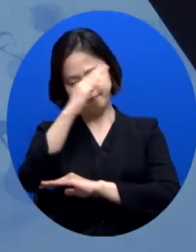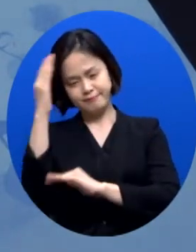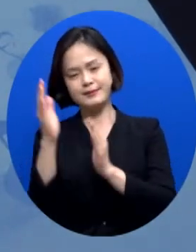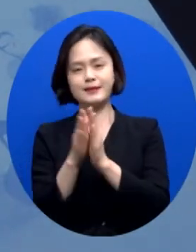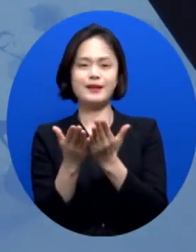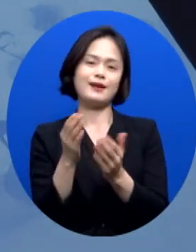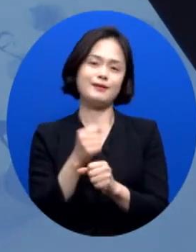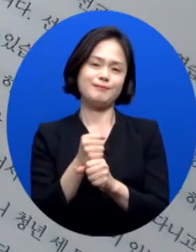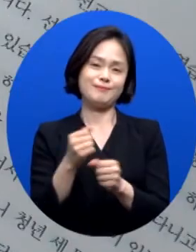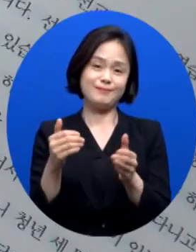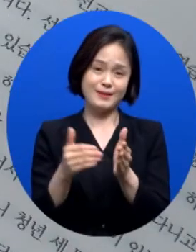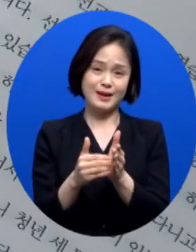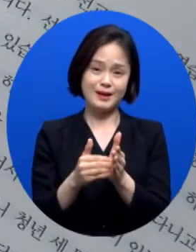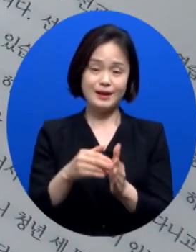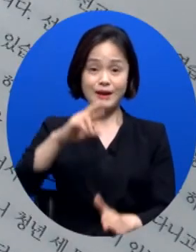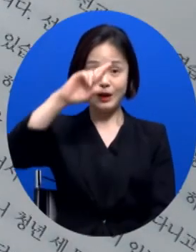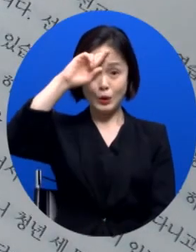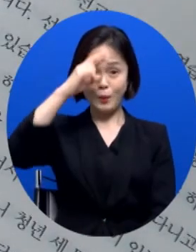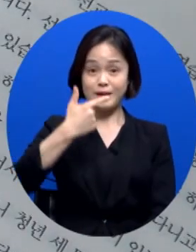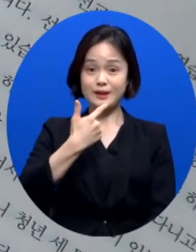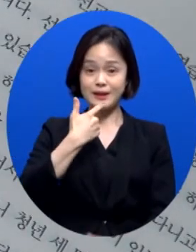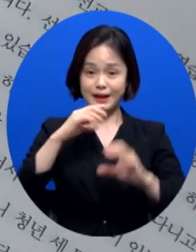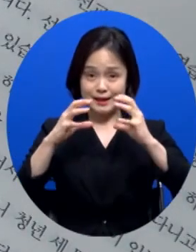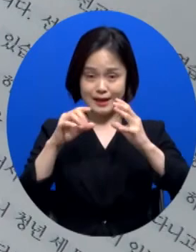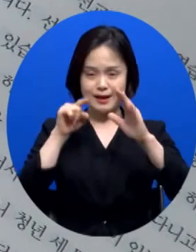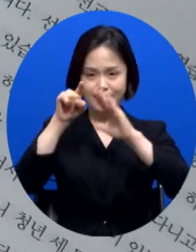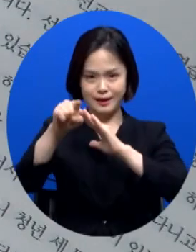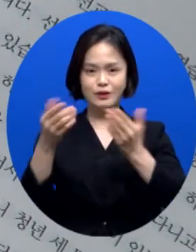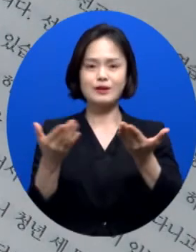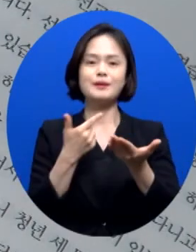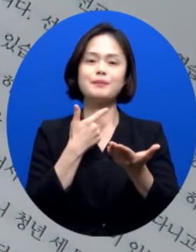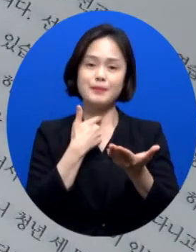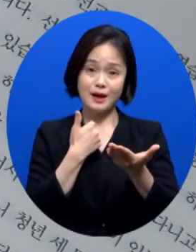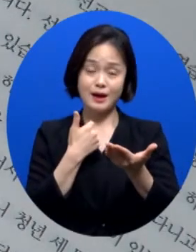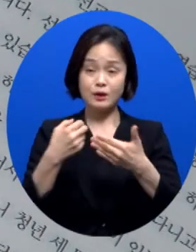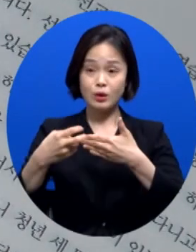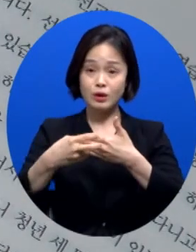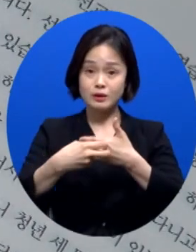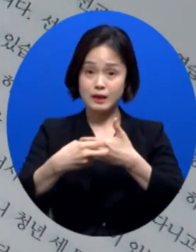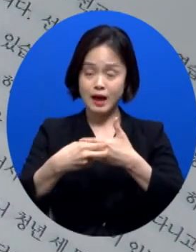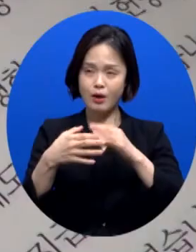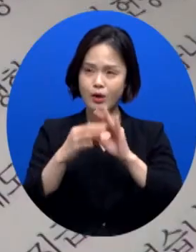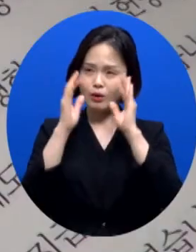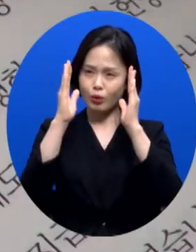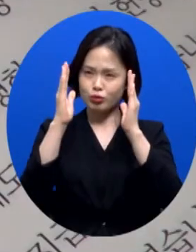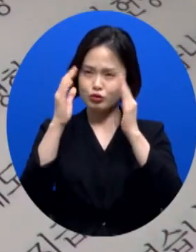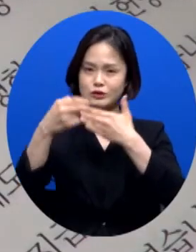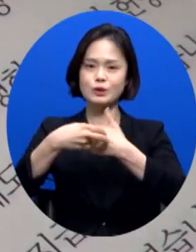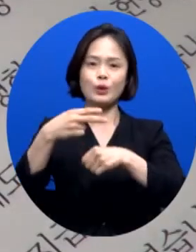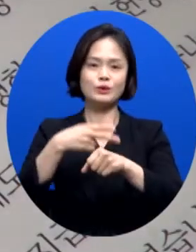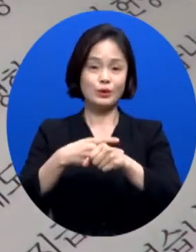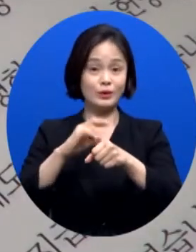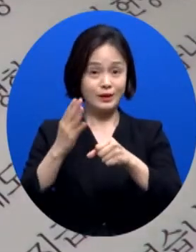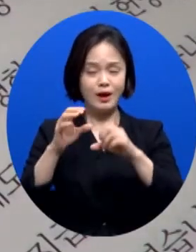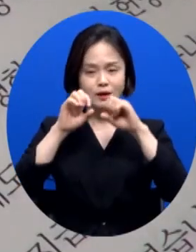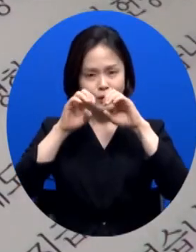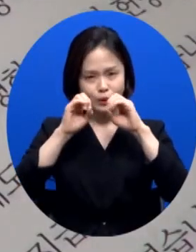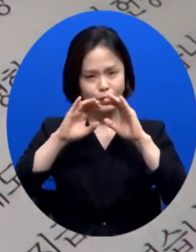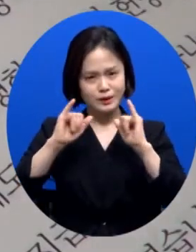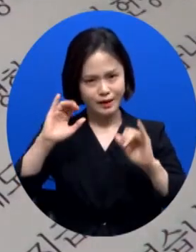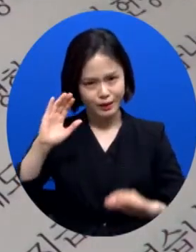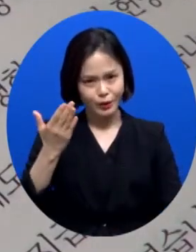대기업 주재원으로 파견되고 의학을 공부해 의료 선교사가 되어 현재 유니캅 재단을